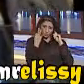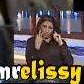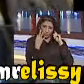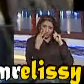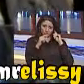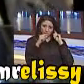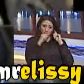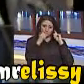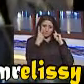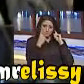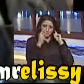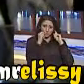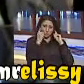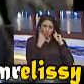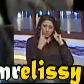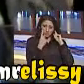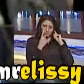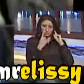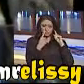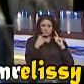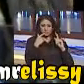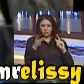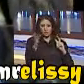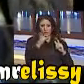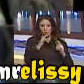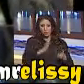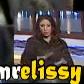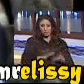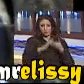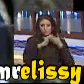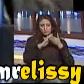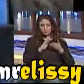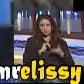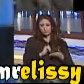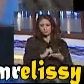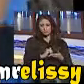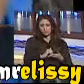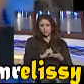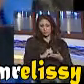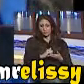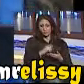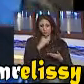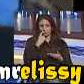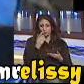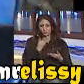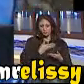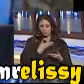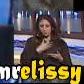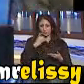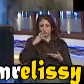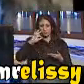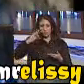3 2 بنت وواحد صغير. قد ايه؟ عندها 15 سنة. ومين عندها